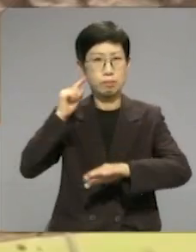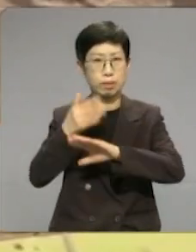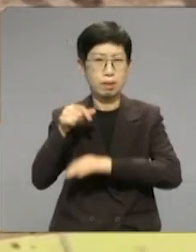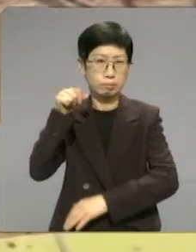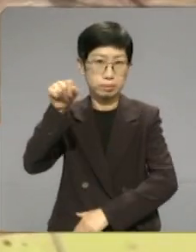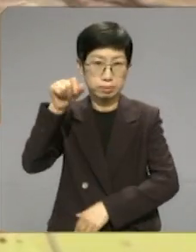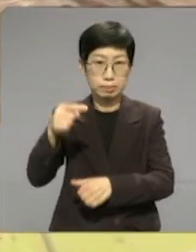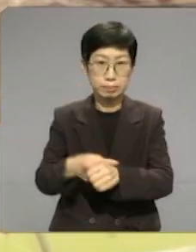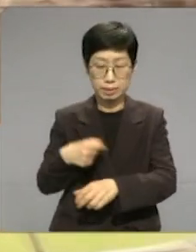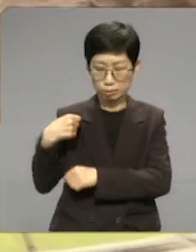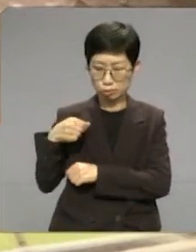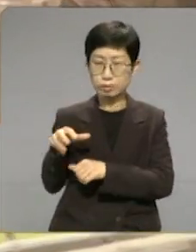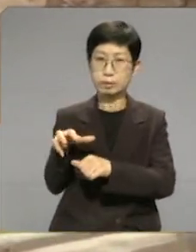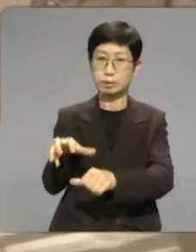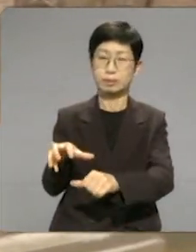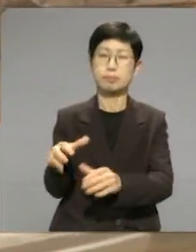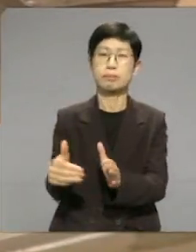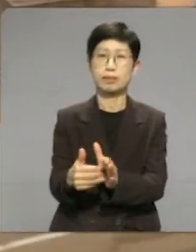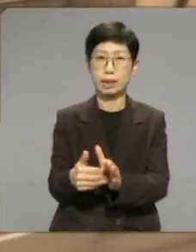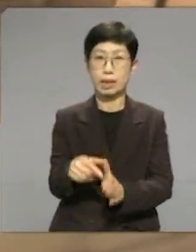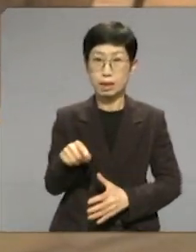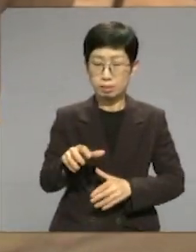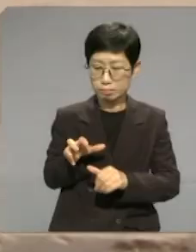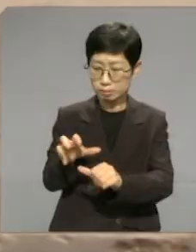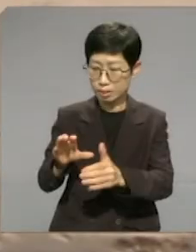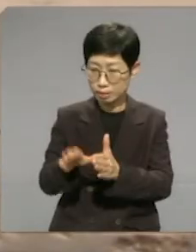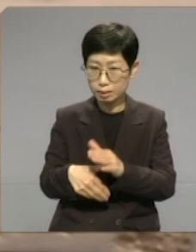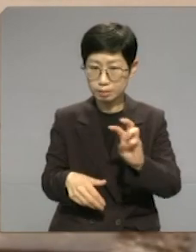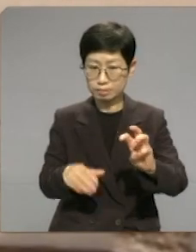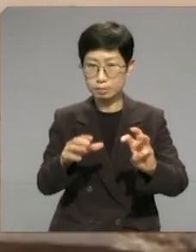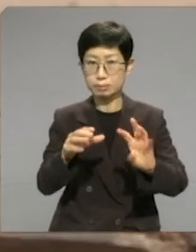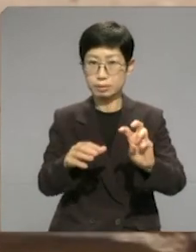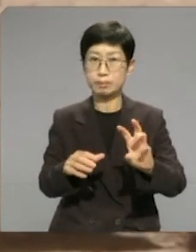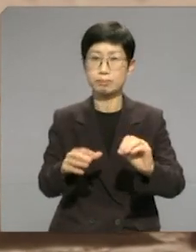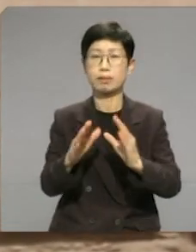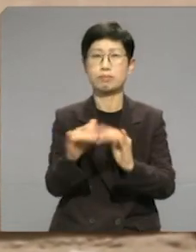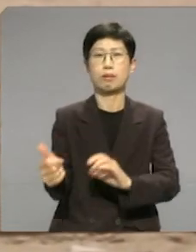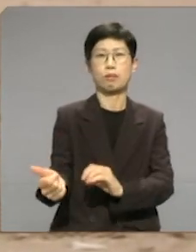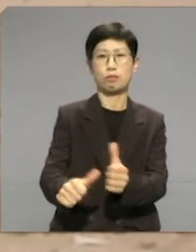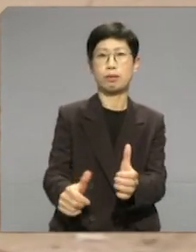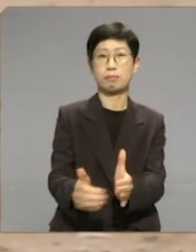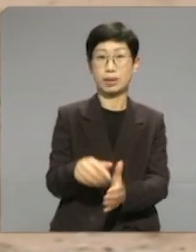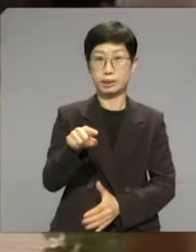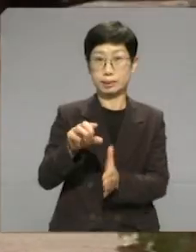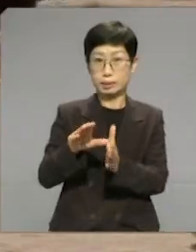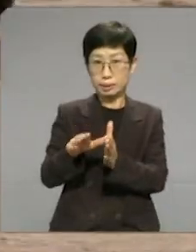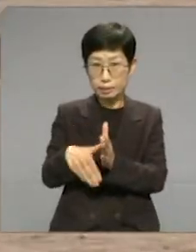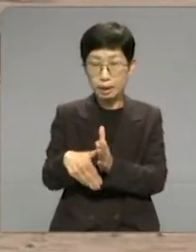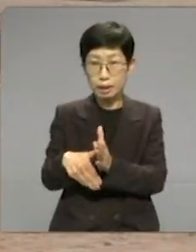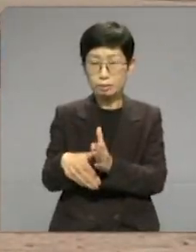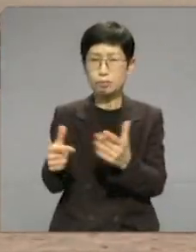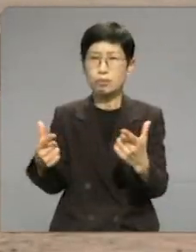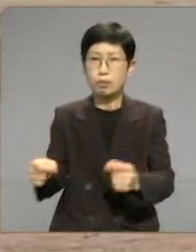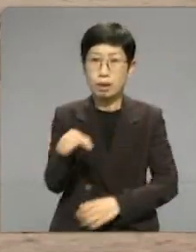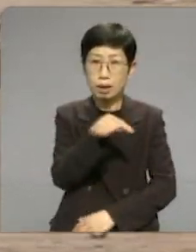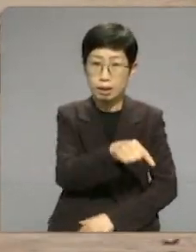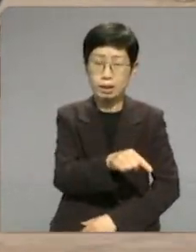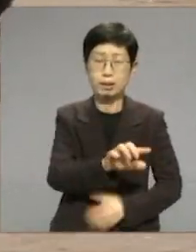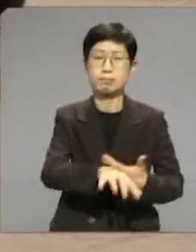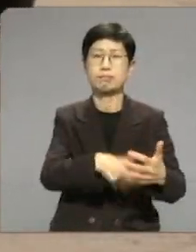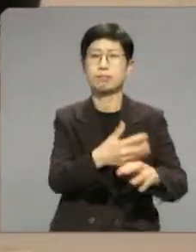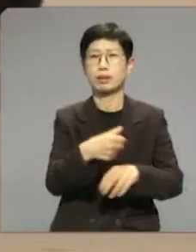동원해 진압했습니다. 이 과정에서 30만 명이 희생됐는데 당시 민병대의 후신이 지금의